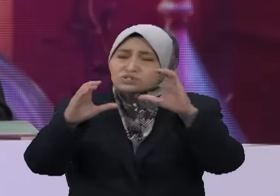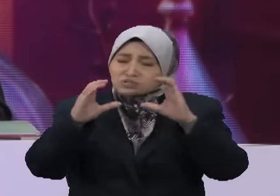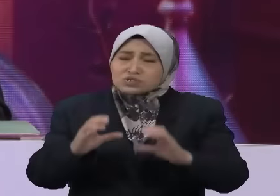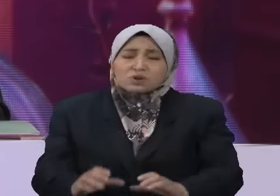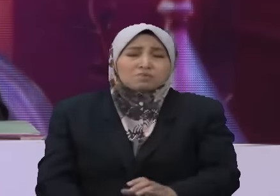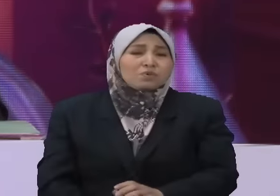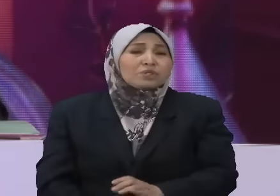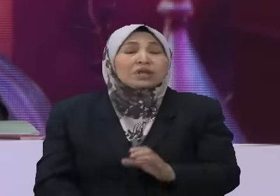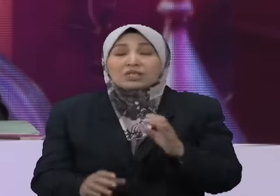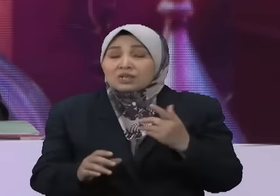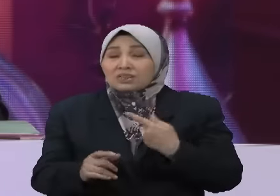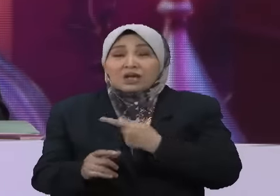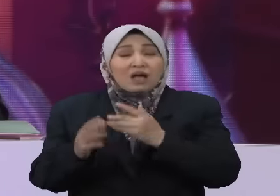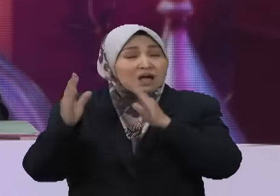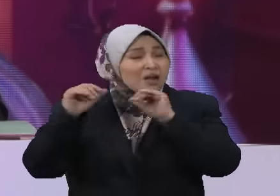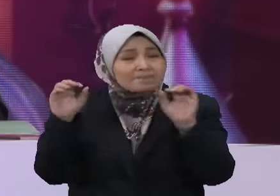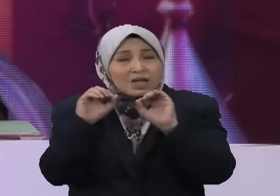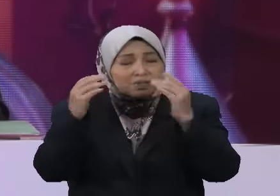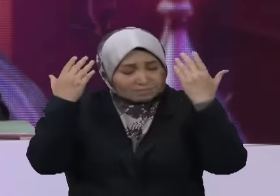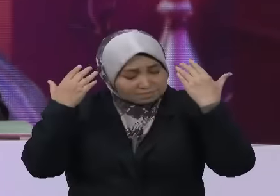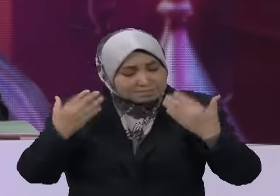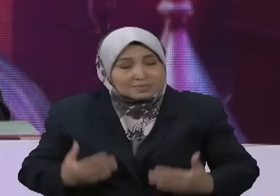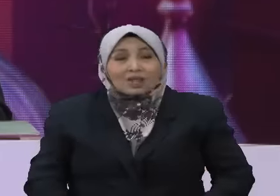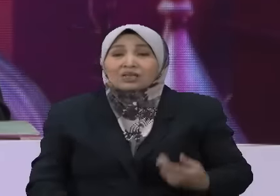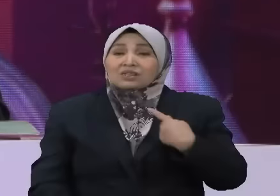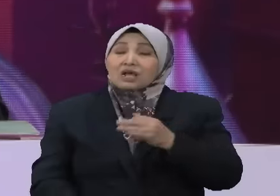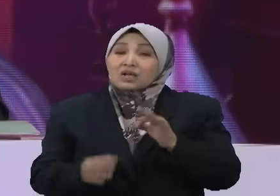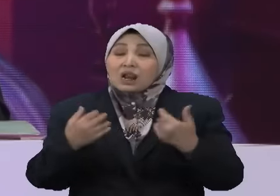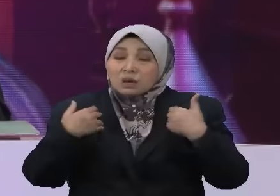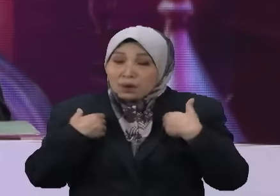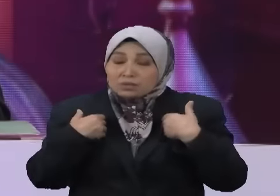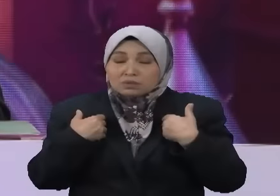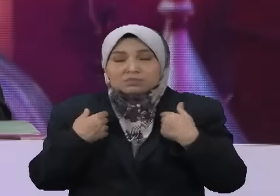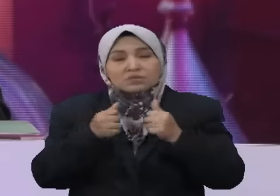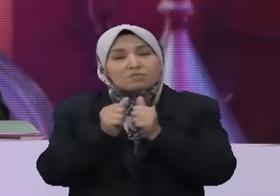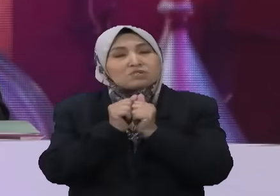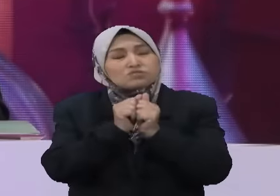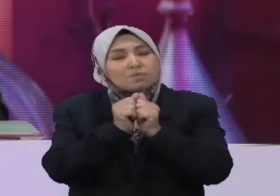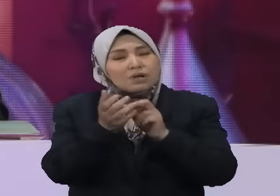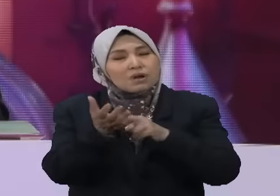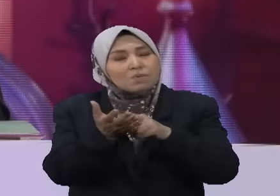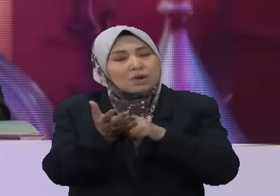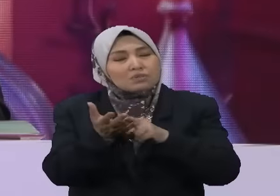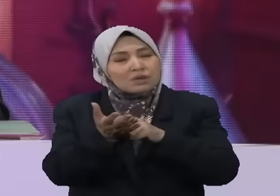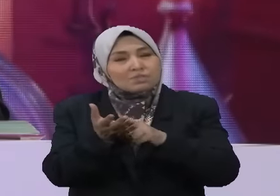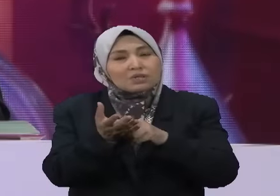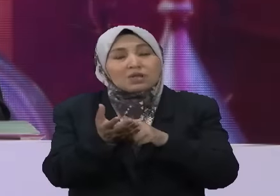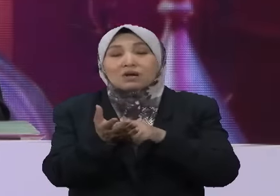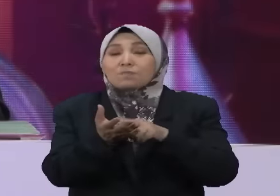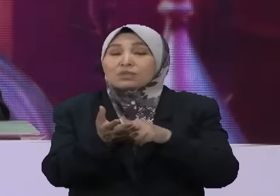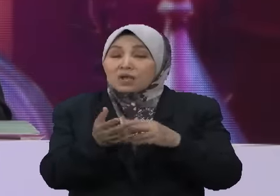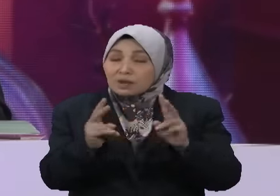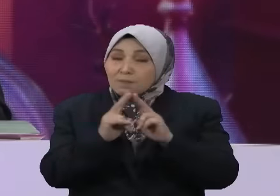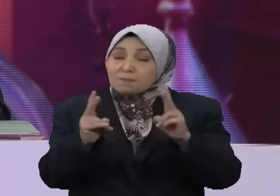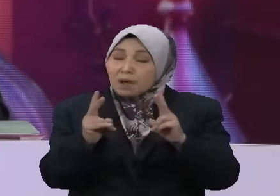pun mudah-mudahan tidak ada pada diri kita kalau ada kita sama-sama rawat dan tak lain tak bukan rawatan yang paling